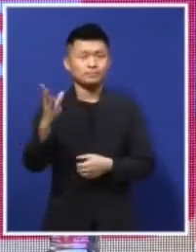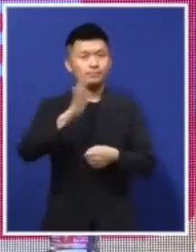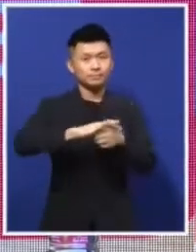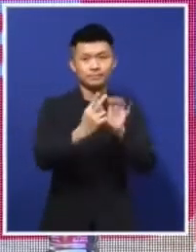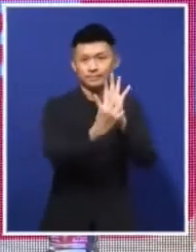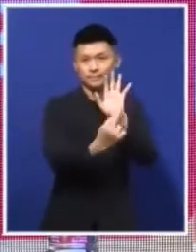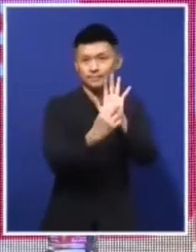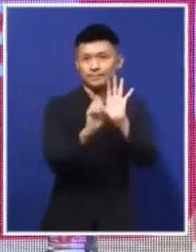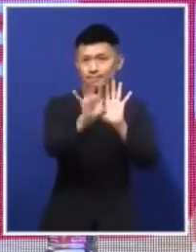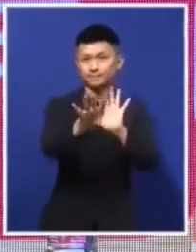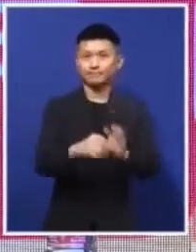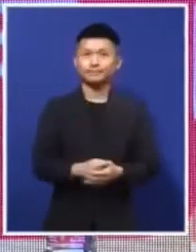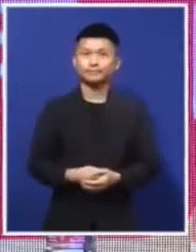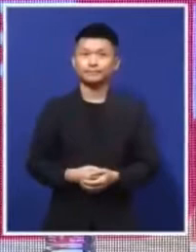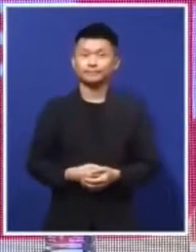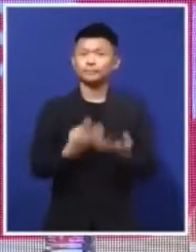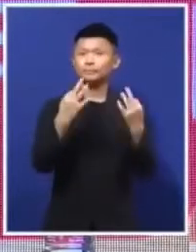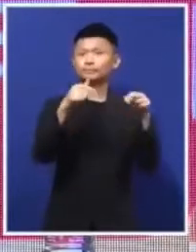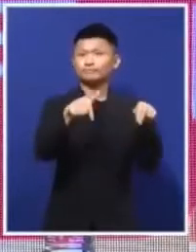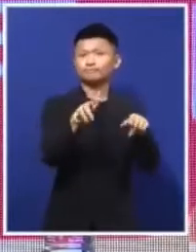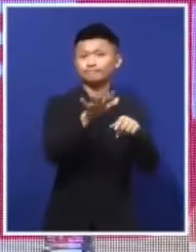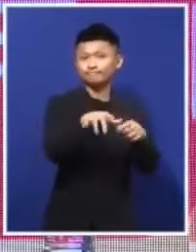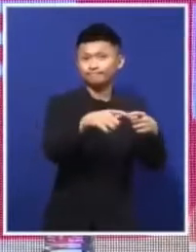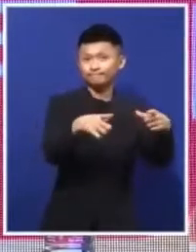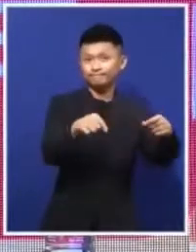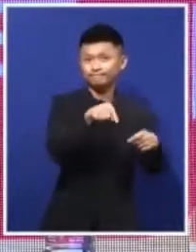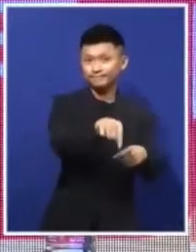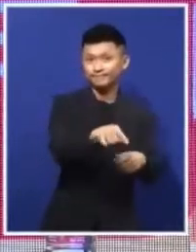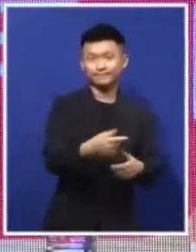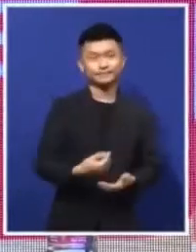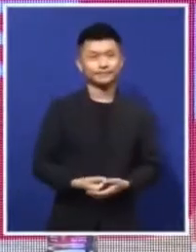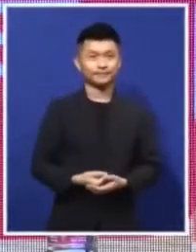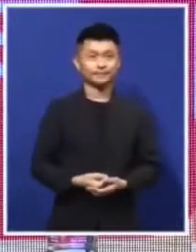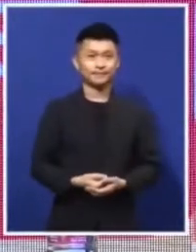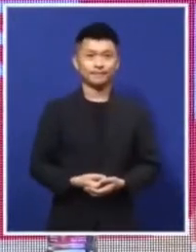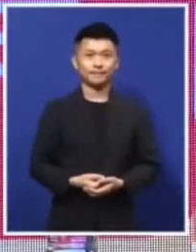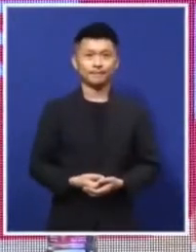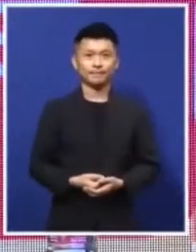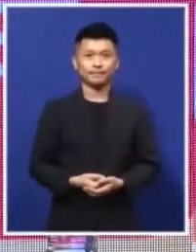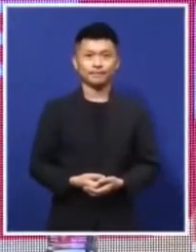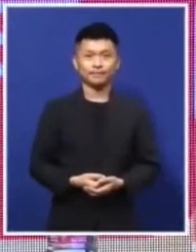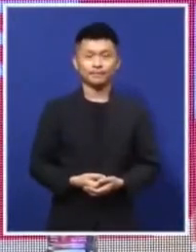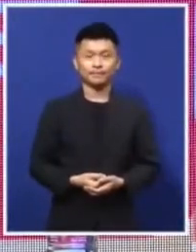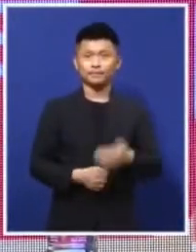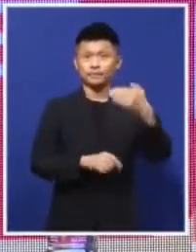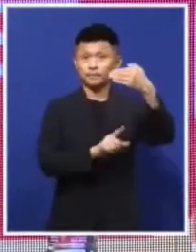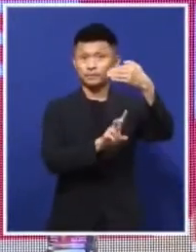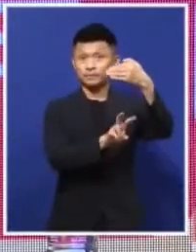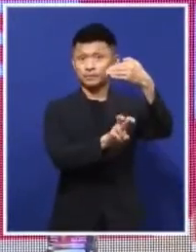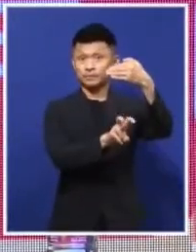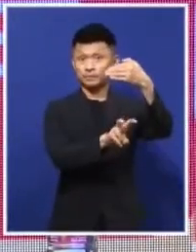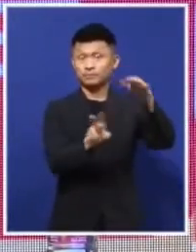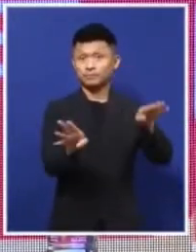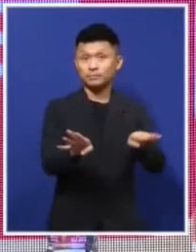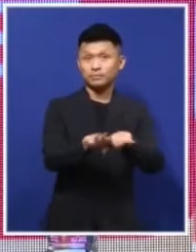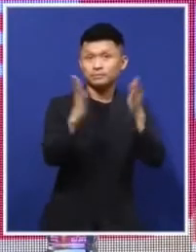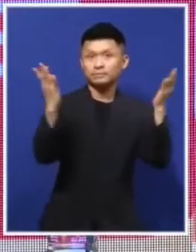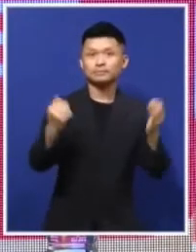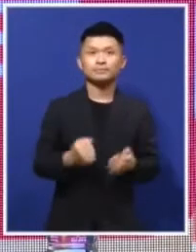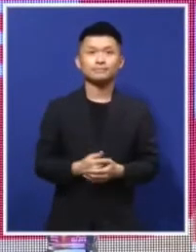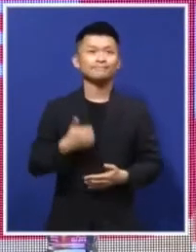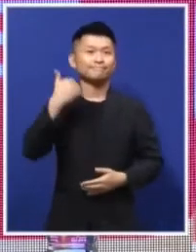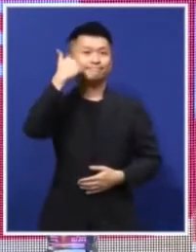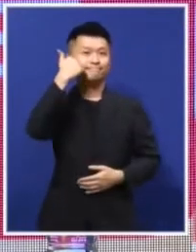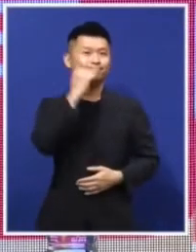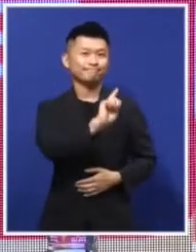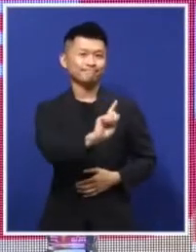看看。那我们先看数位五倍券的部分，麻烦下一页。在9月22号开始，那任何人